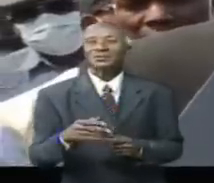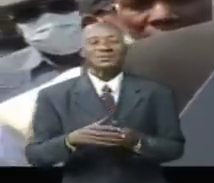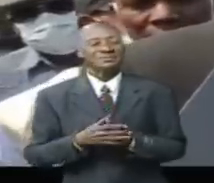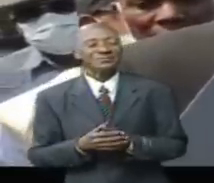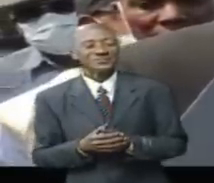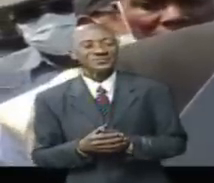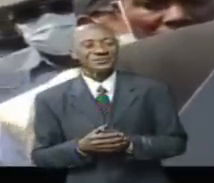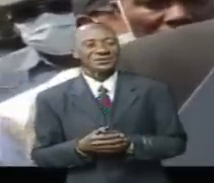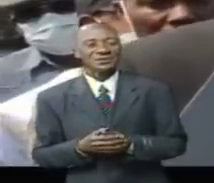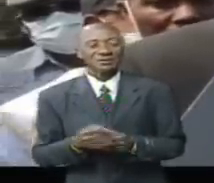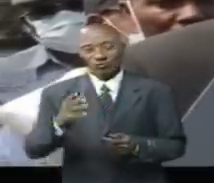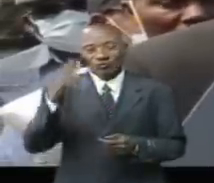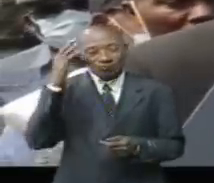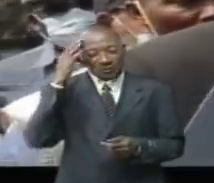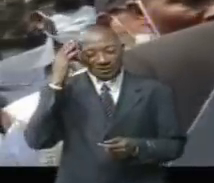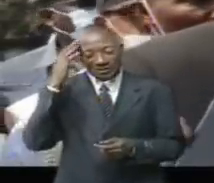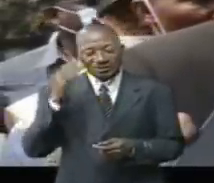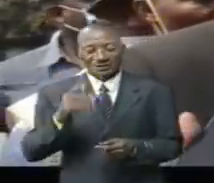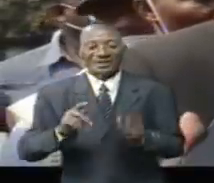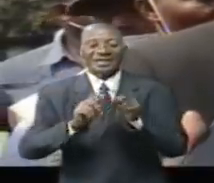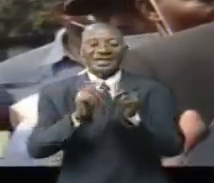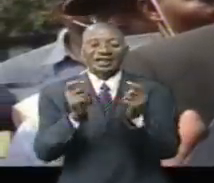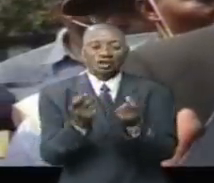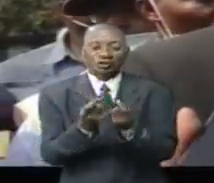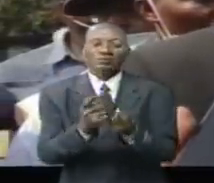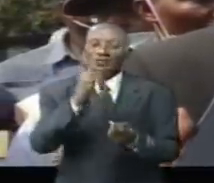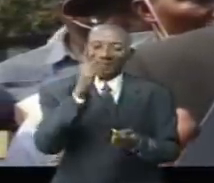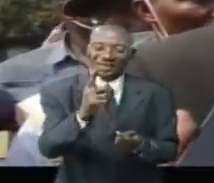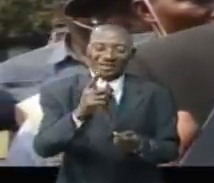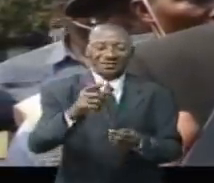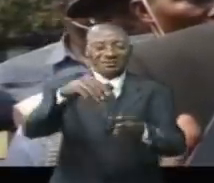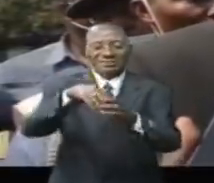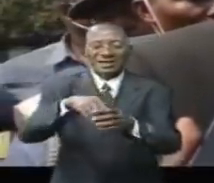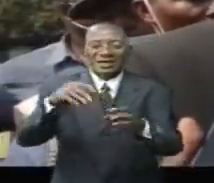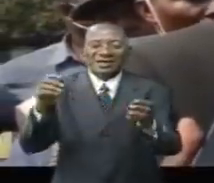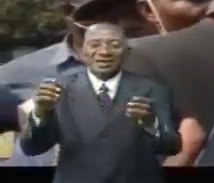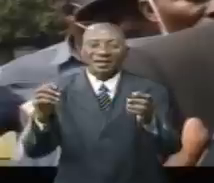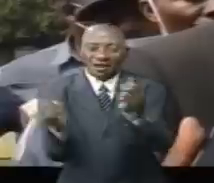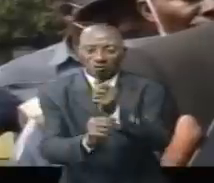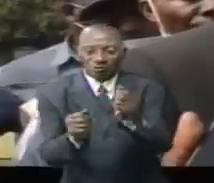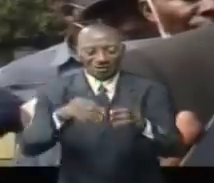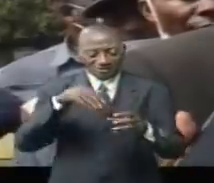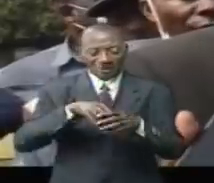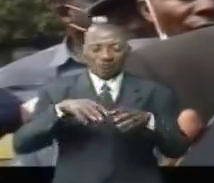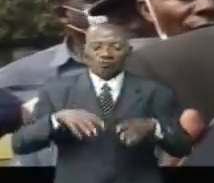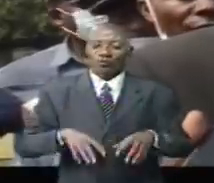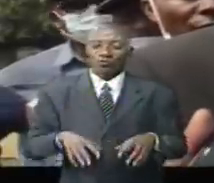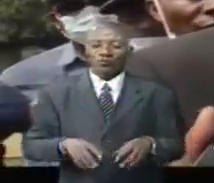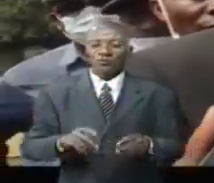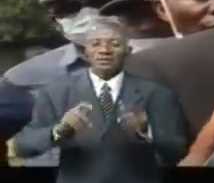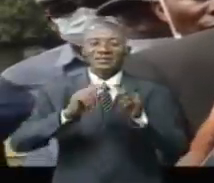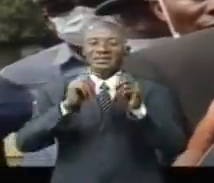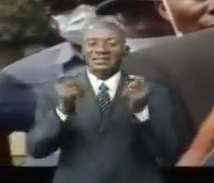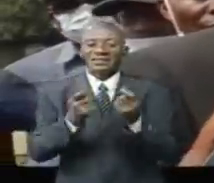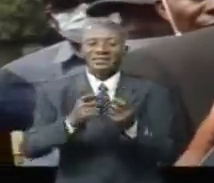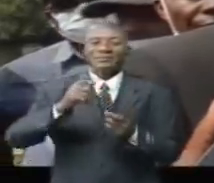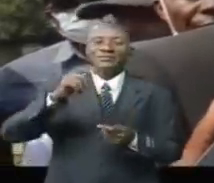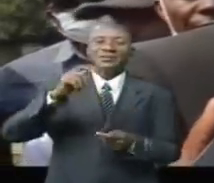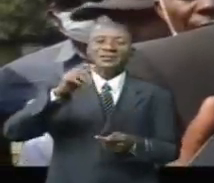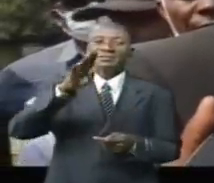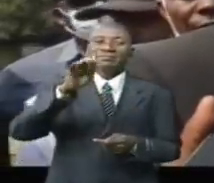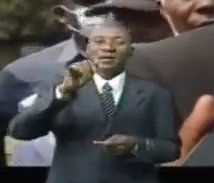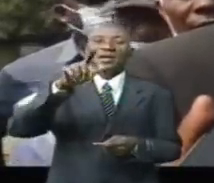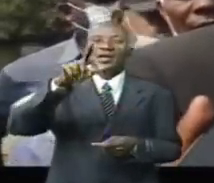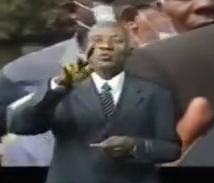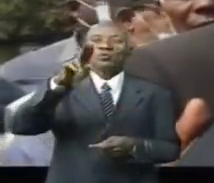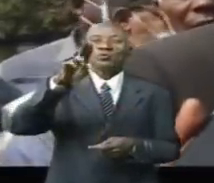côté angolais. Parce que c'était un ordre donné par nos chefs d'ouvrir cette frontière-là. Et nous